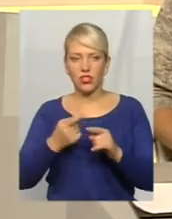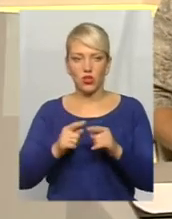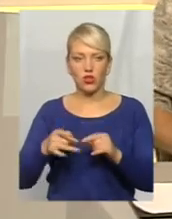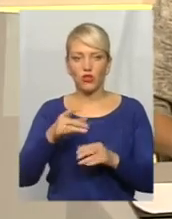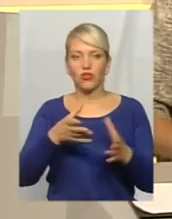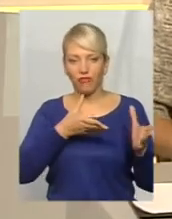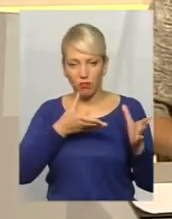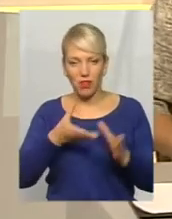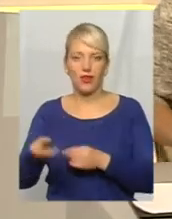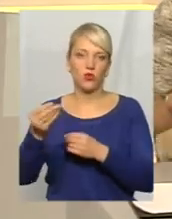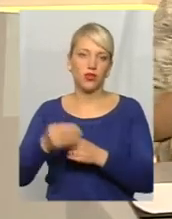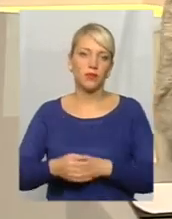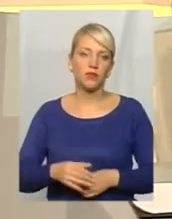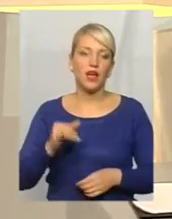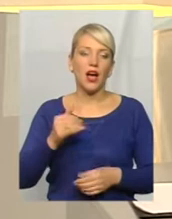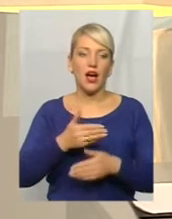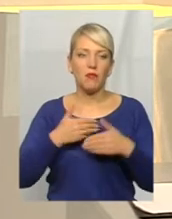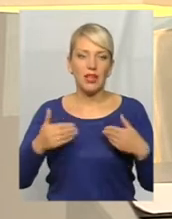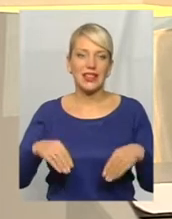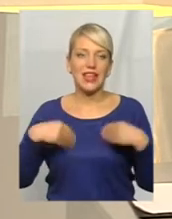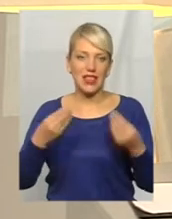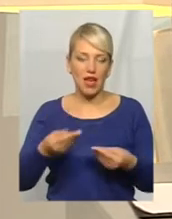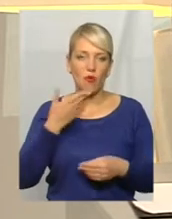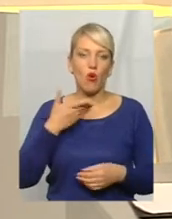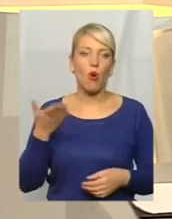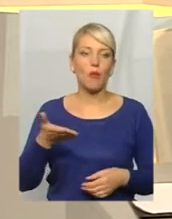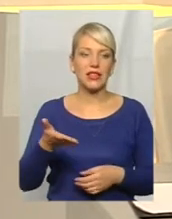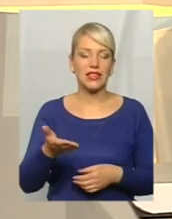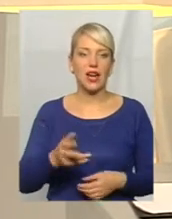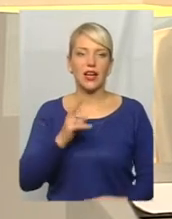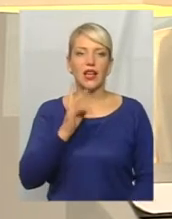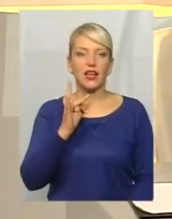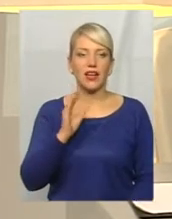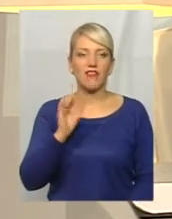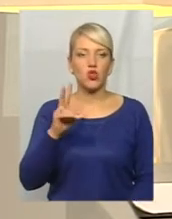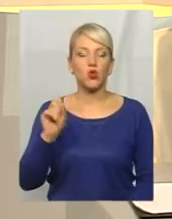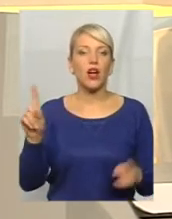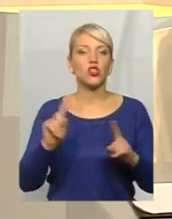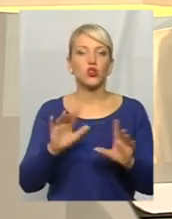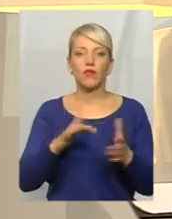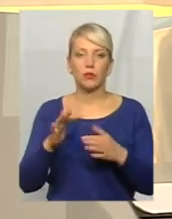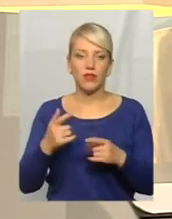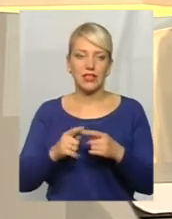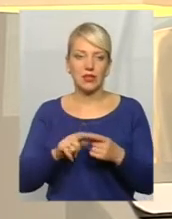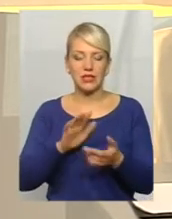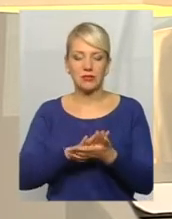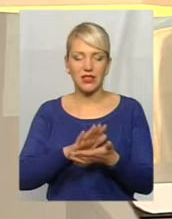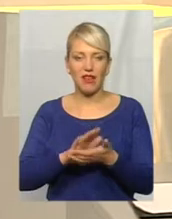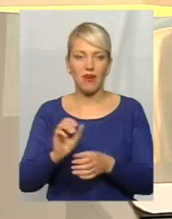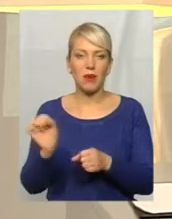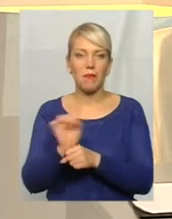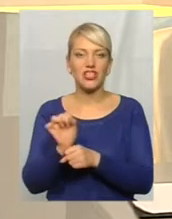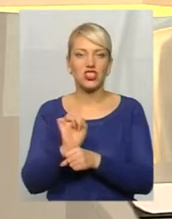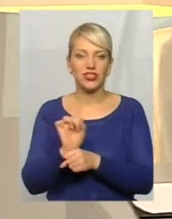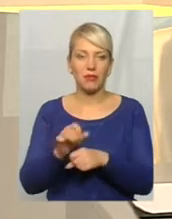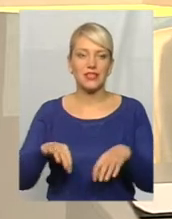вплинути. А ми даємо коментар пана Кривенчука. Що ж відбувається з тими сміттєвими машинами, загалом